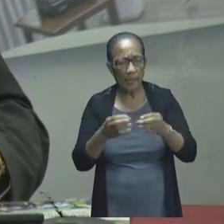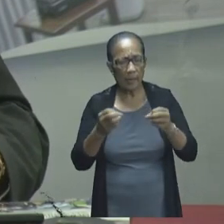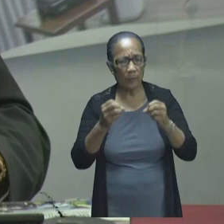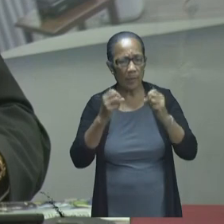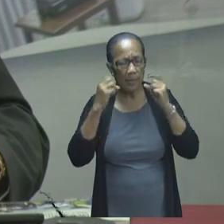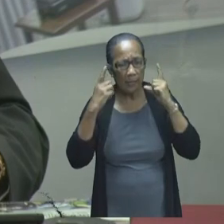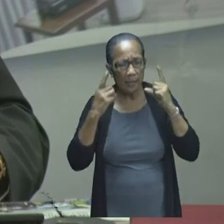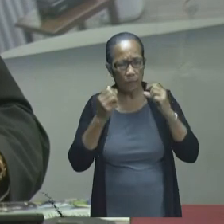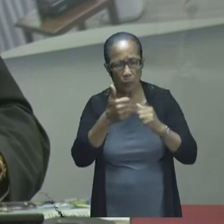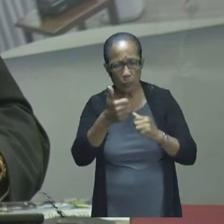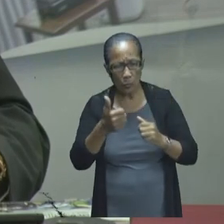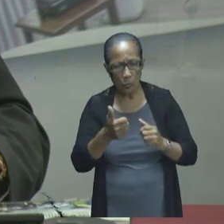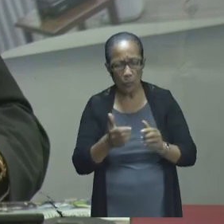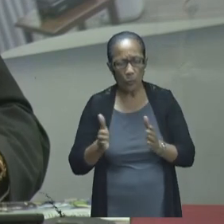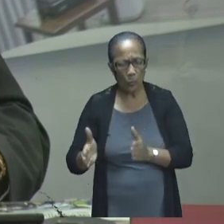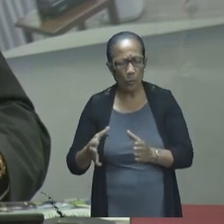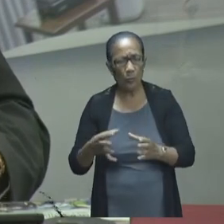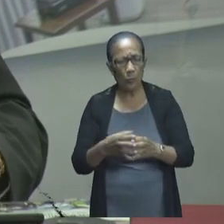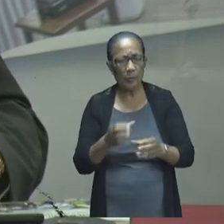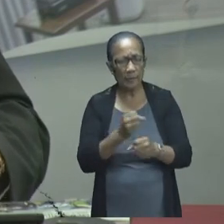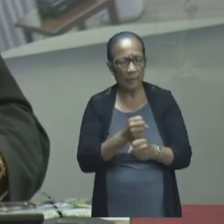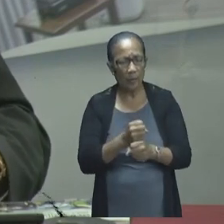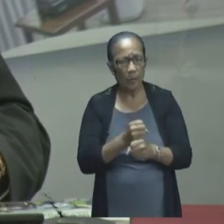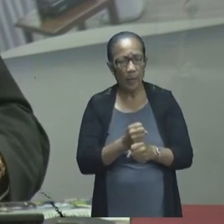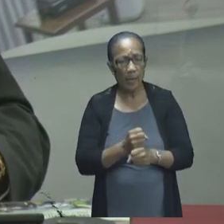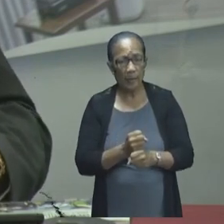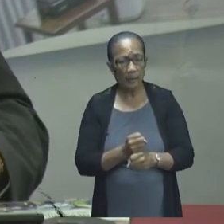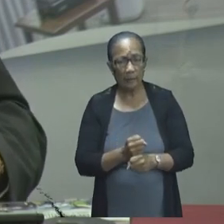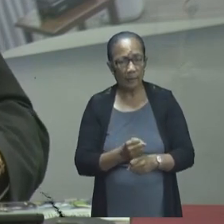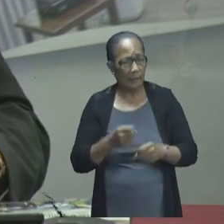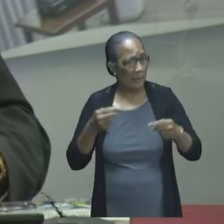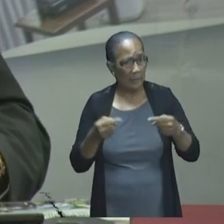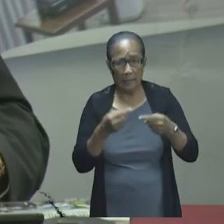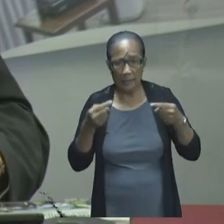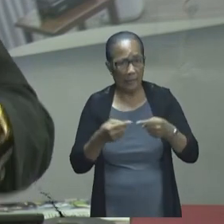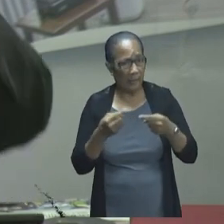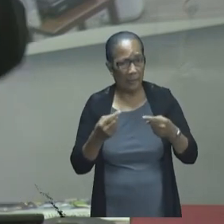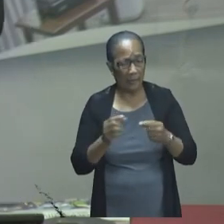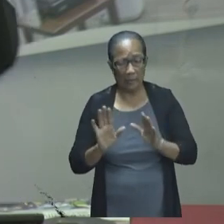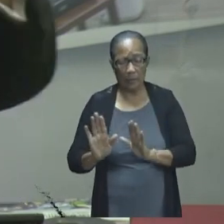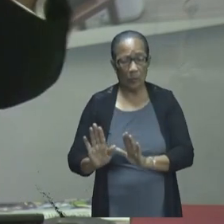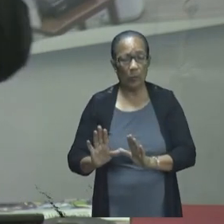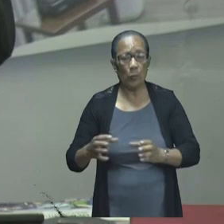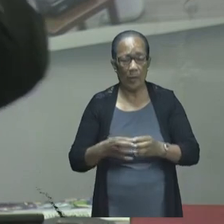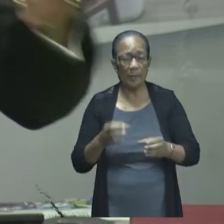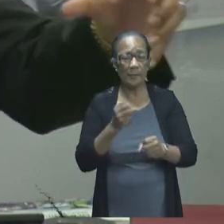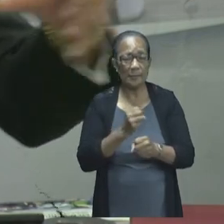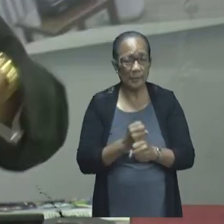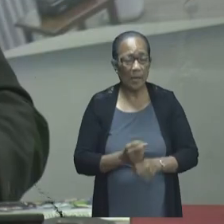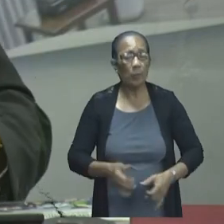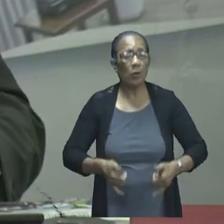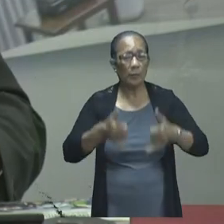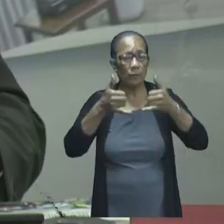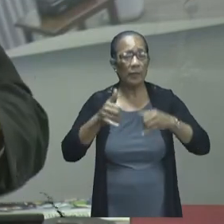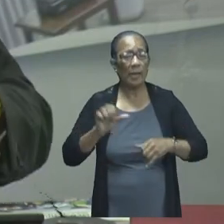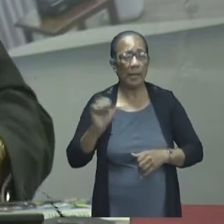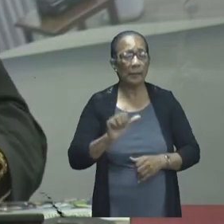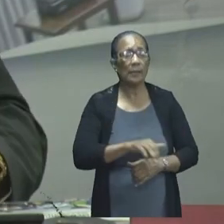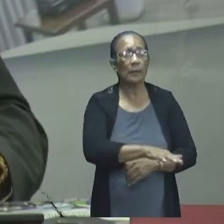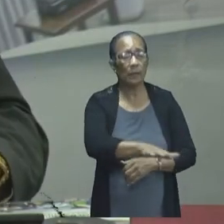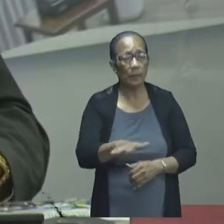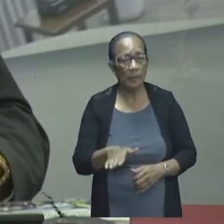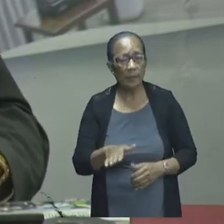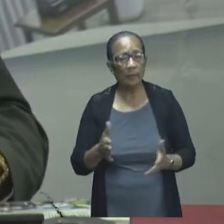buren zijn we hebben geen vijandschap we hebben geen onenigheid we werken samen of zo veel andere gebieden in